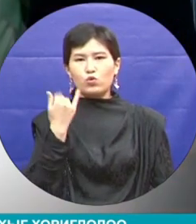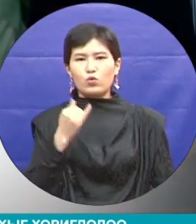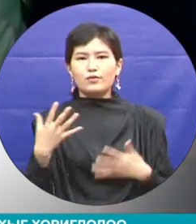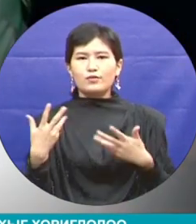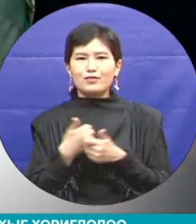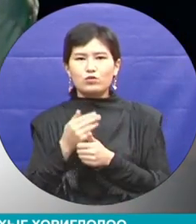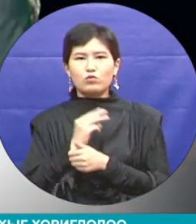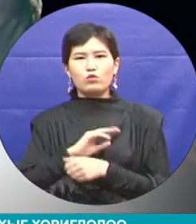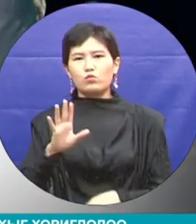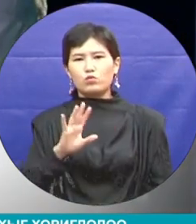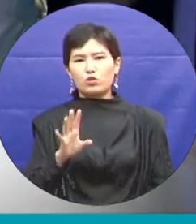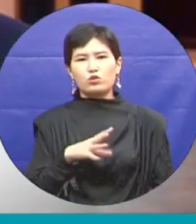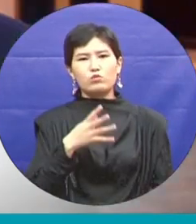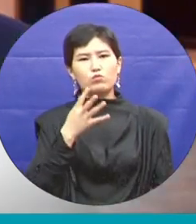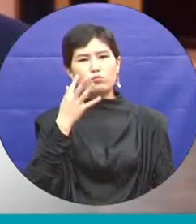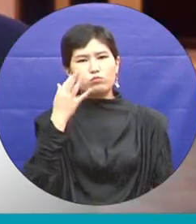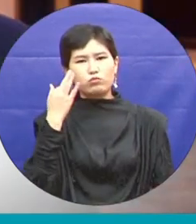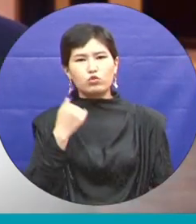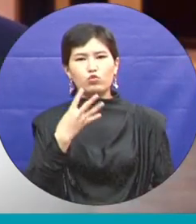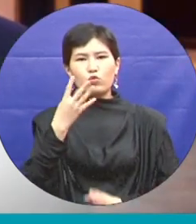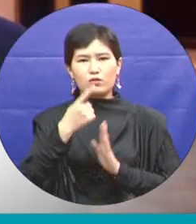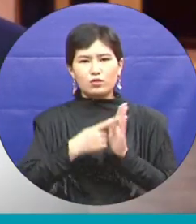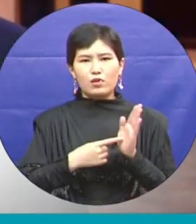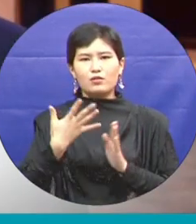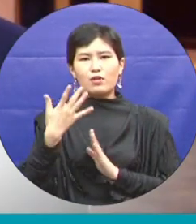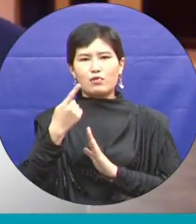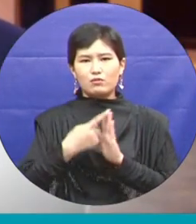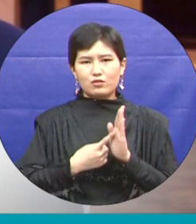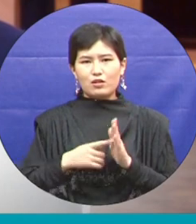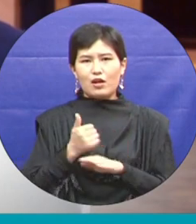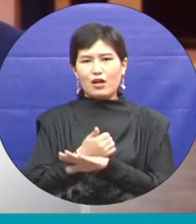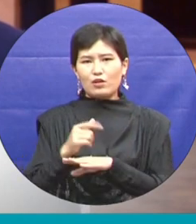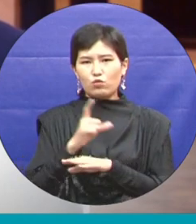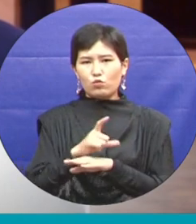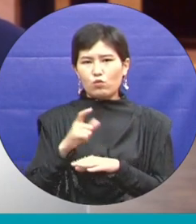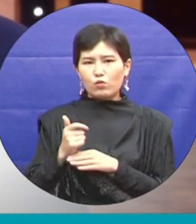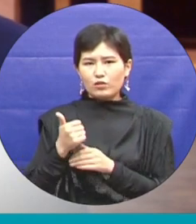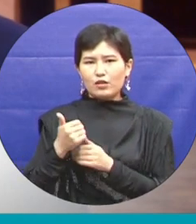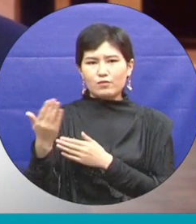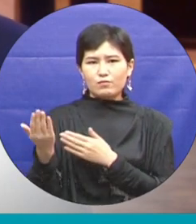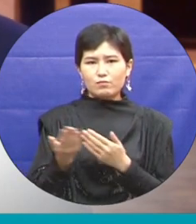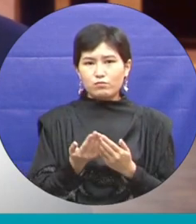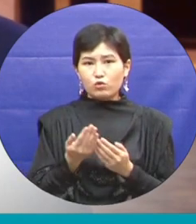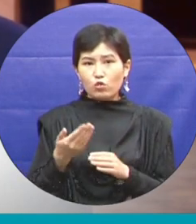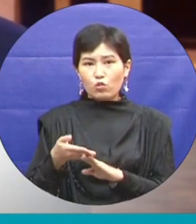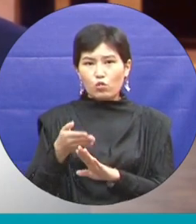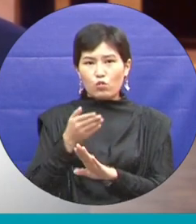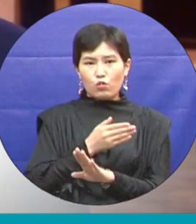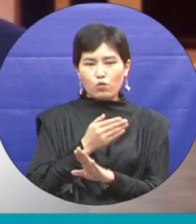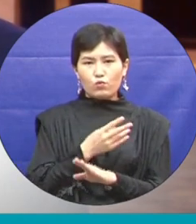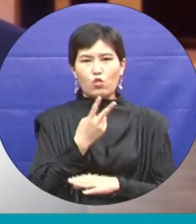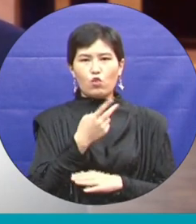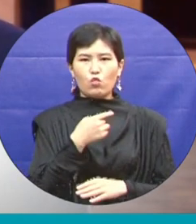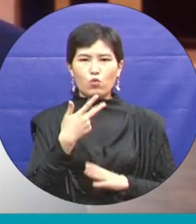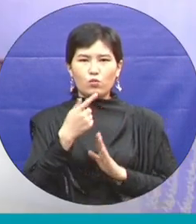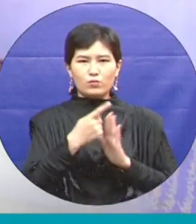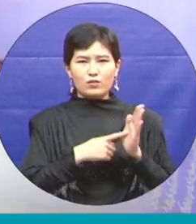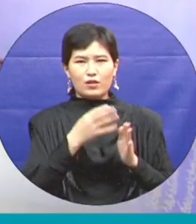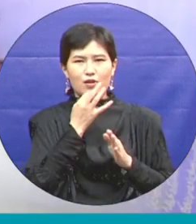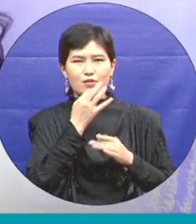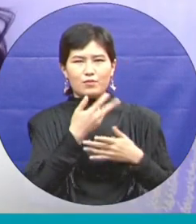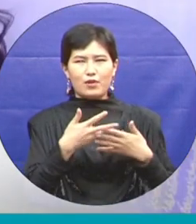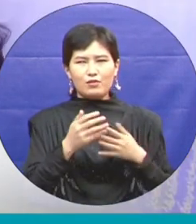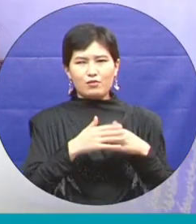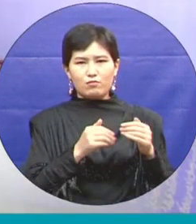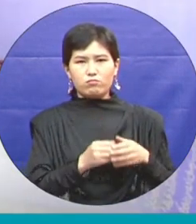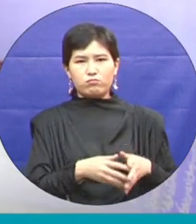энэ одоо 4-р сар 5-р сараас ахгуулад ирэх жуулчны урсгал дээр зориулсан бэлтгэл ажлыг хангах тоолболтой 23 сарын юм хугацааг өдөр тавьж байгаа гэсэн